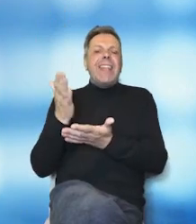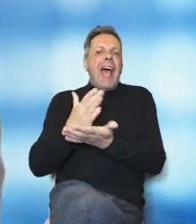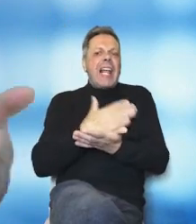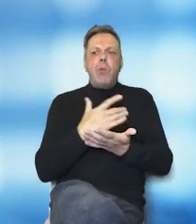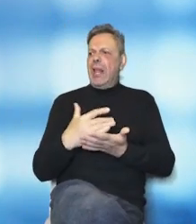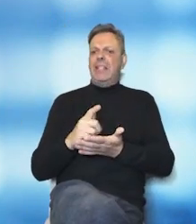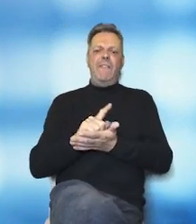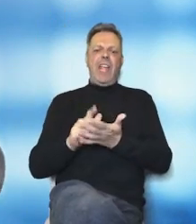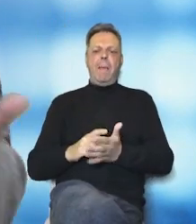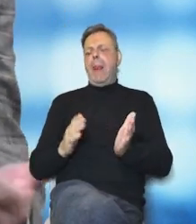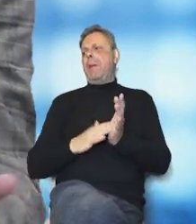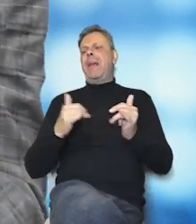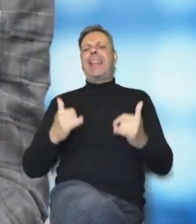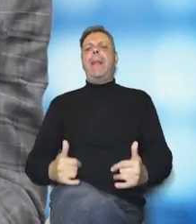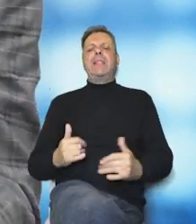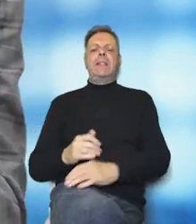vrijeme? Danas je